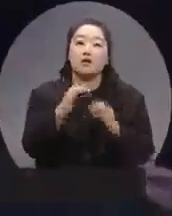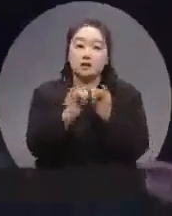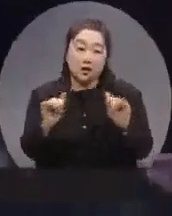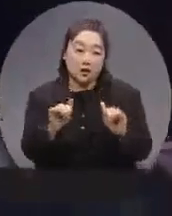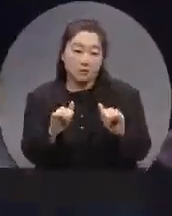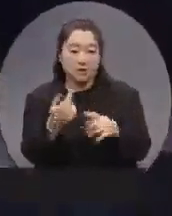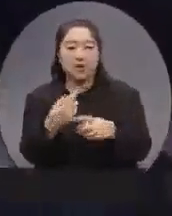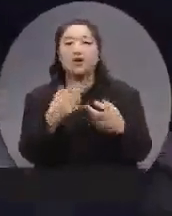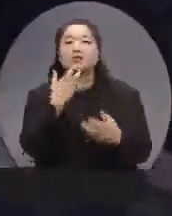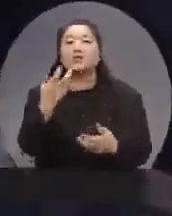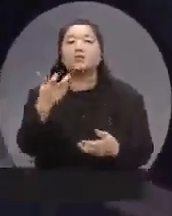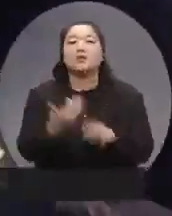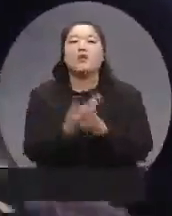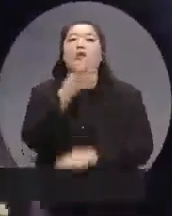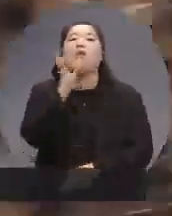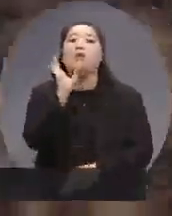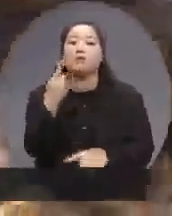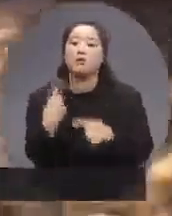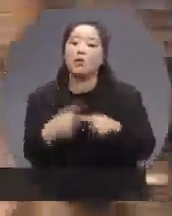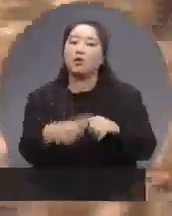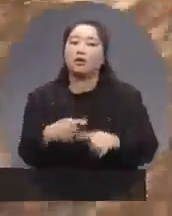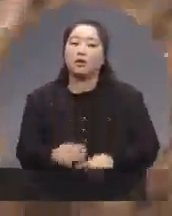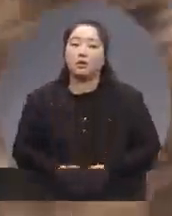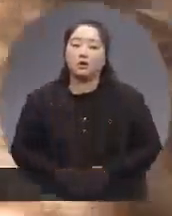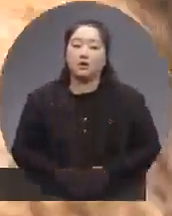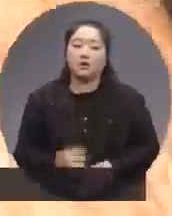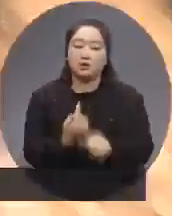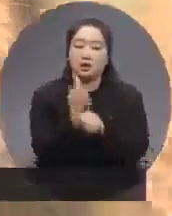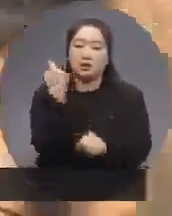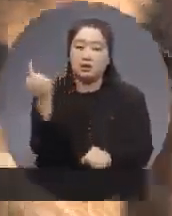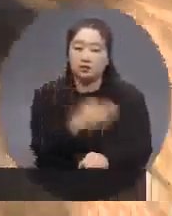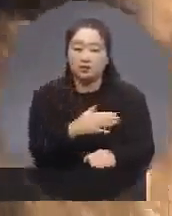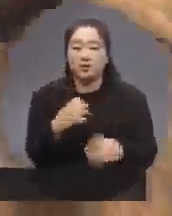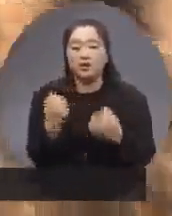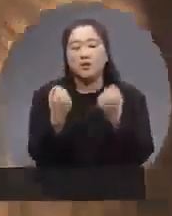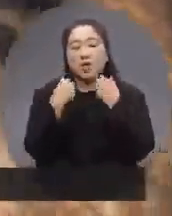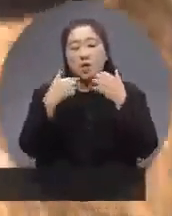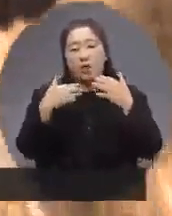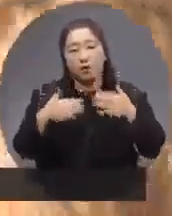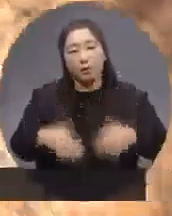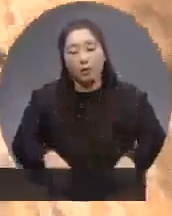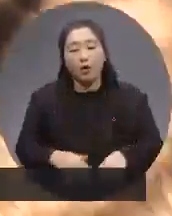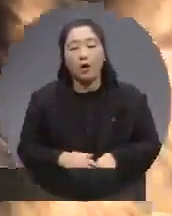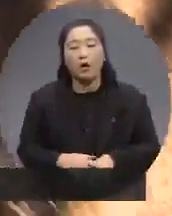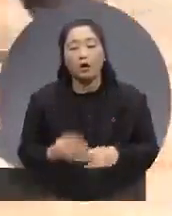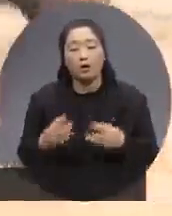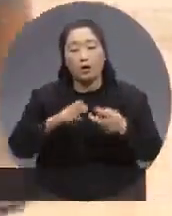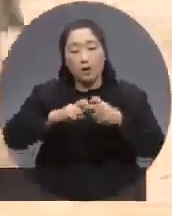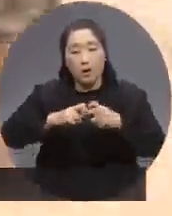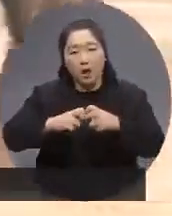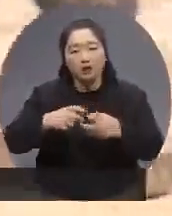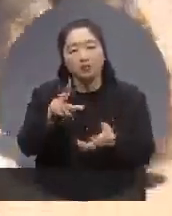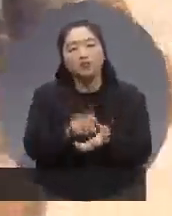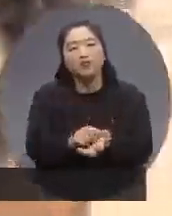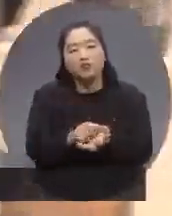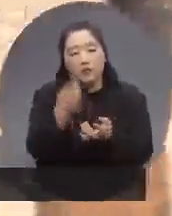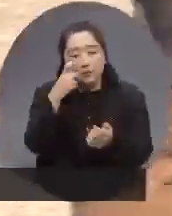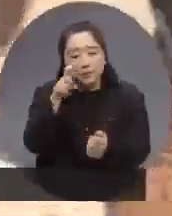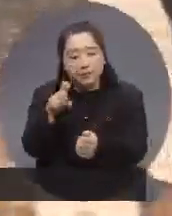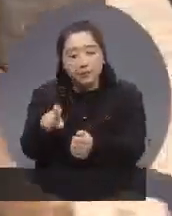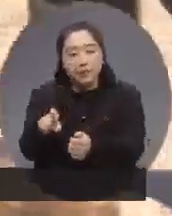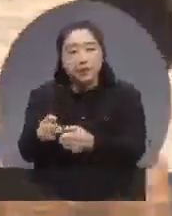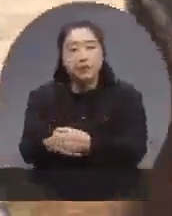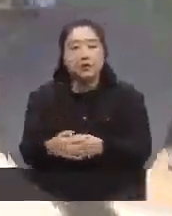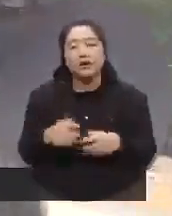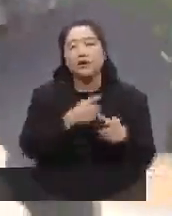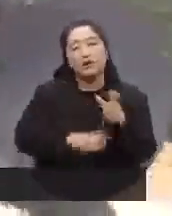치면 70대 이상의 고령. 지난해부터 눈에 띄게 체력이 떨어진 데다 관절 등의 문제까지 발견되면서